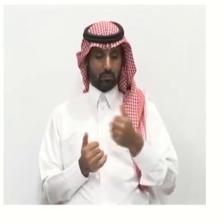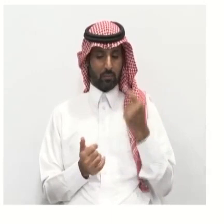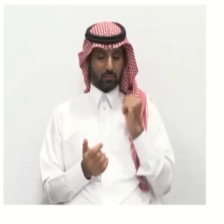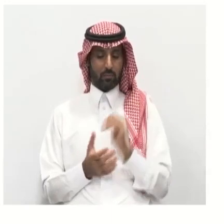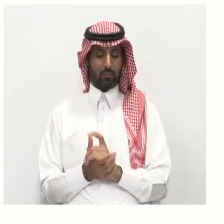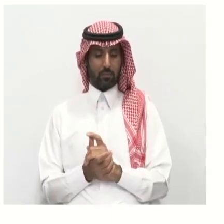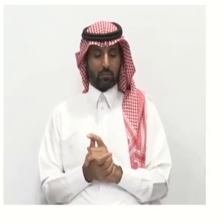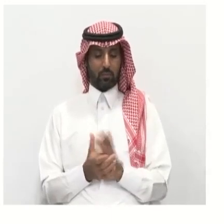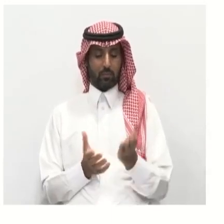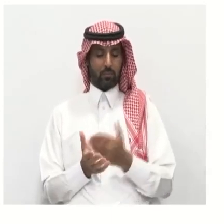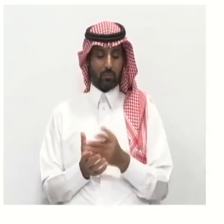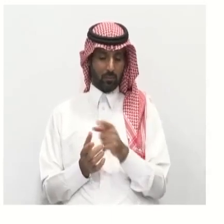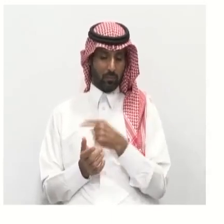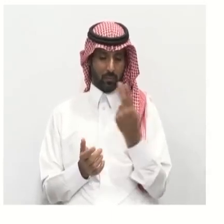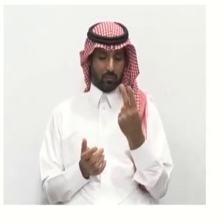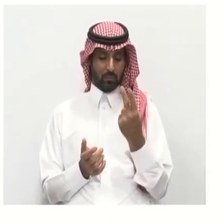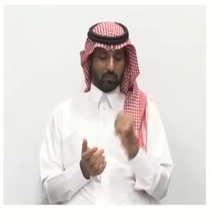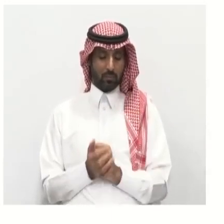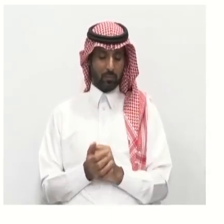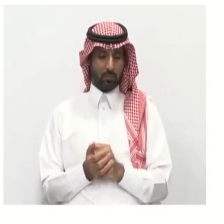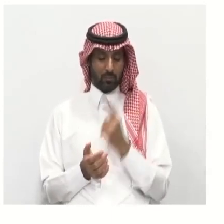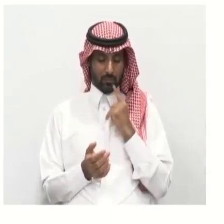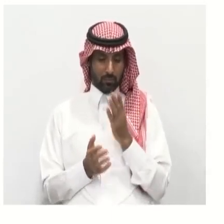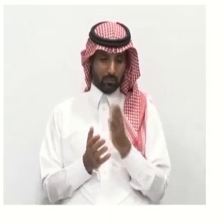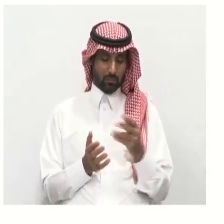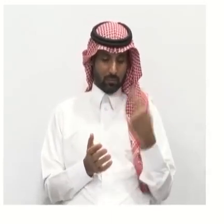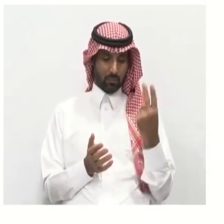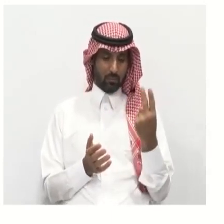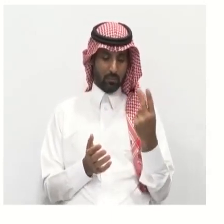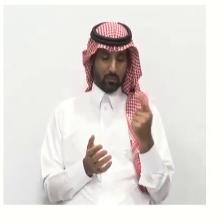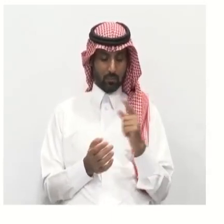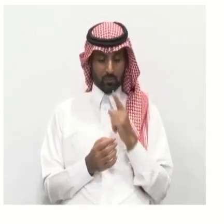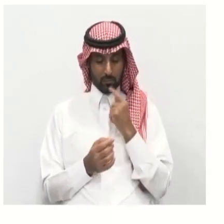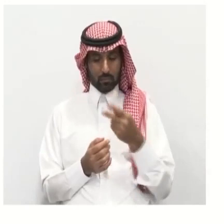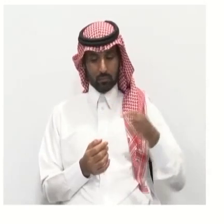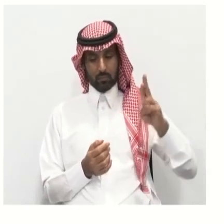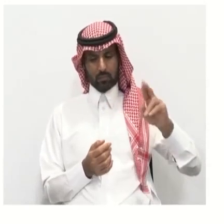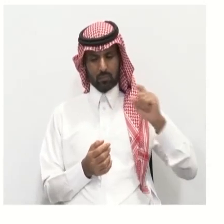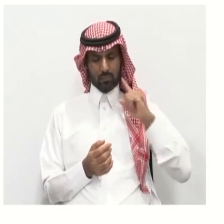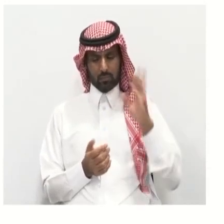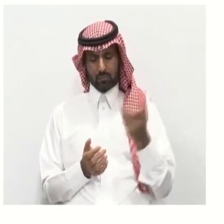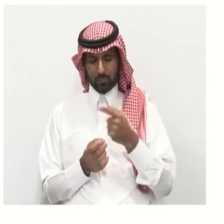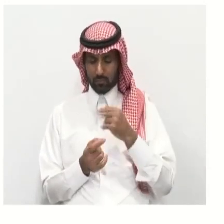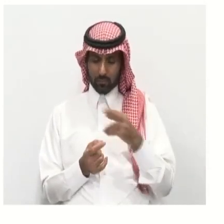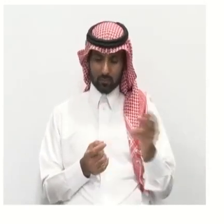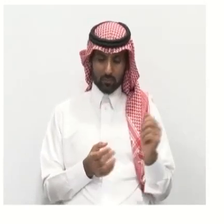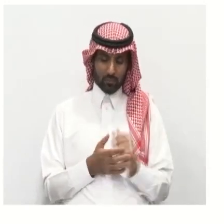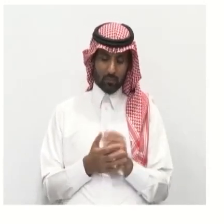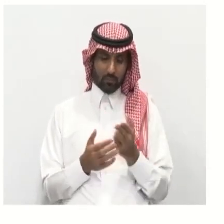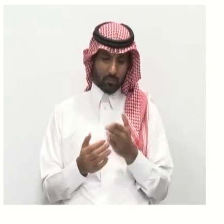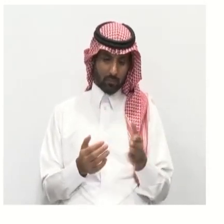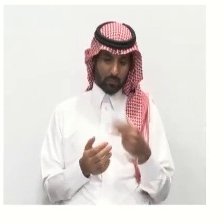عندي هنا نضع امامه اثنين لما وضعت امامها اثنين البروم تغير اثنين هنا وفي